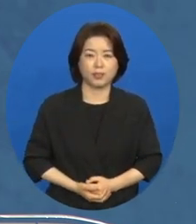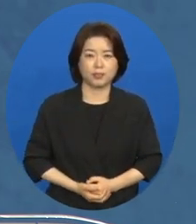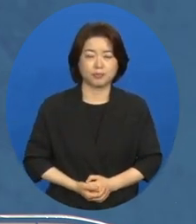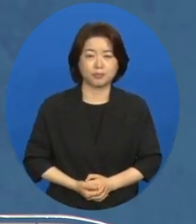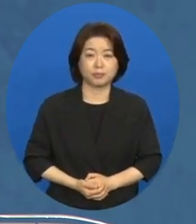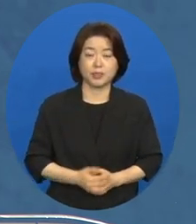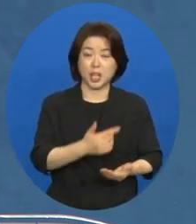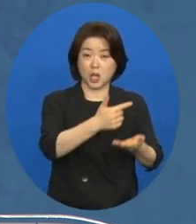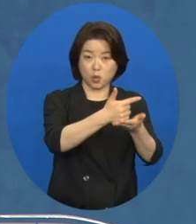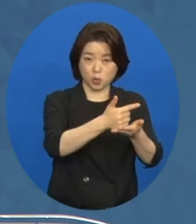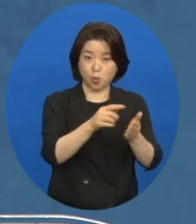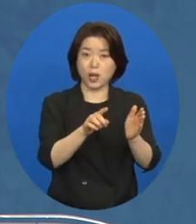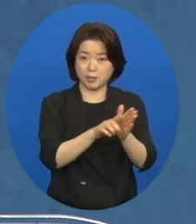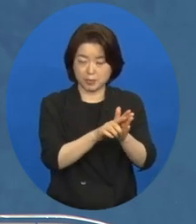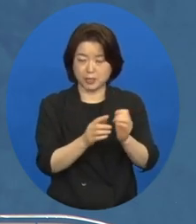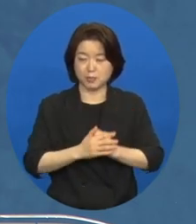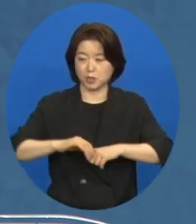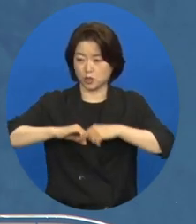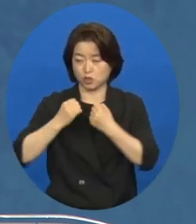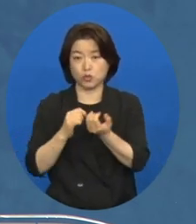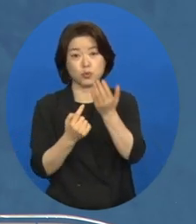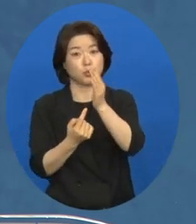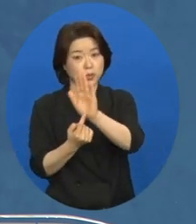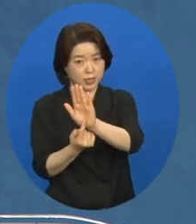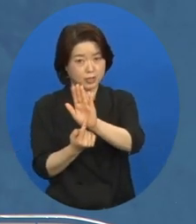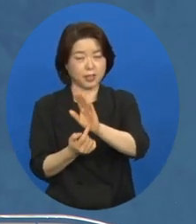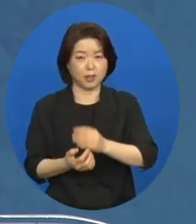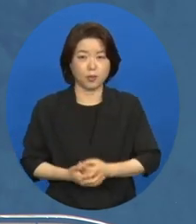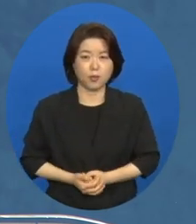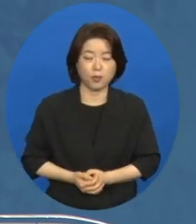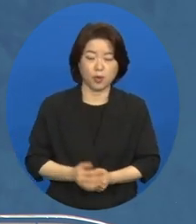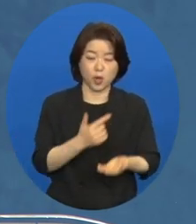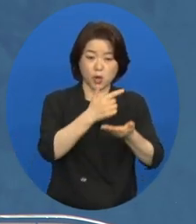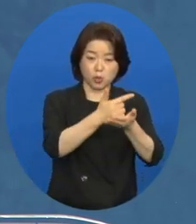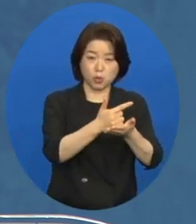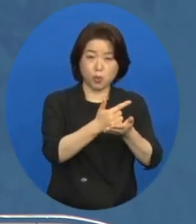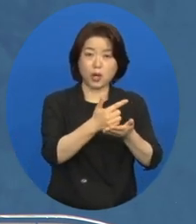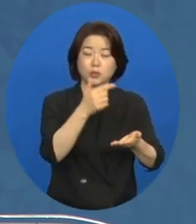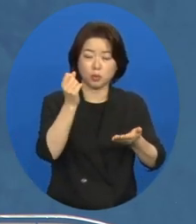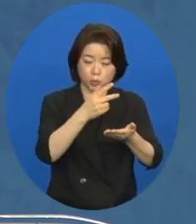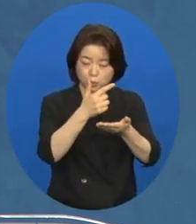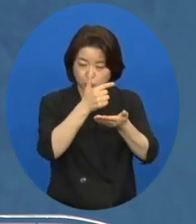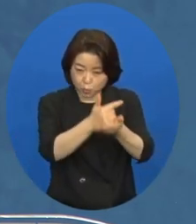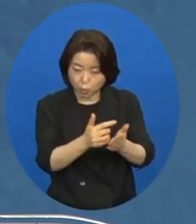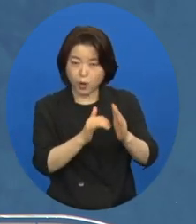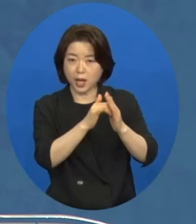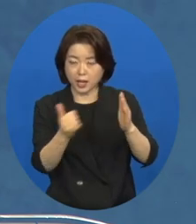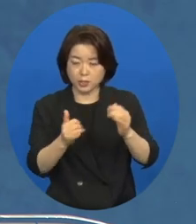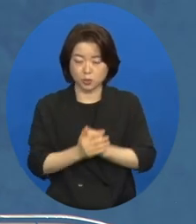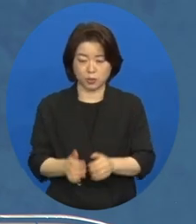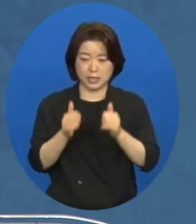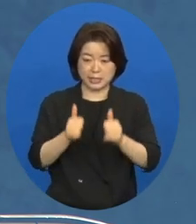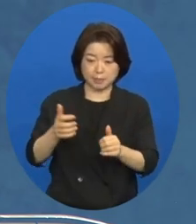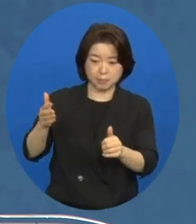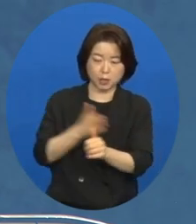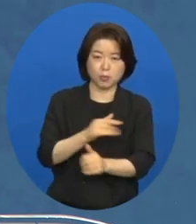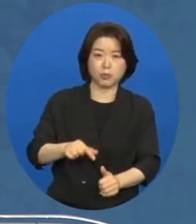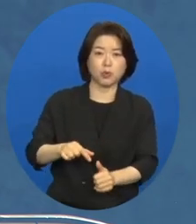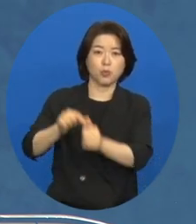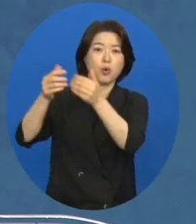노아의 믿음은 순종으로 나타났고 노아와 노아의 식구들은 심판에서 구원받았습니다.